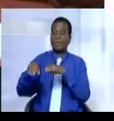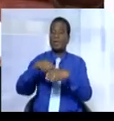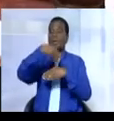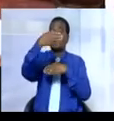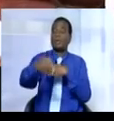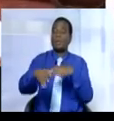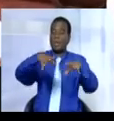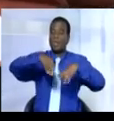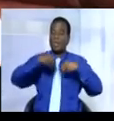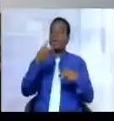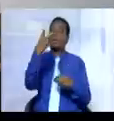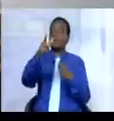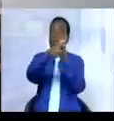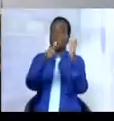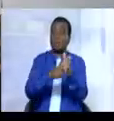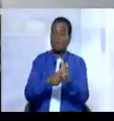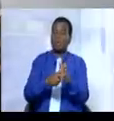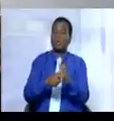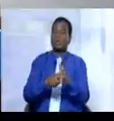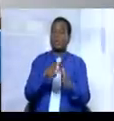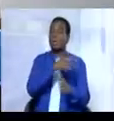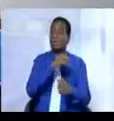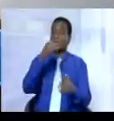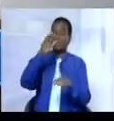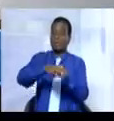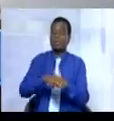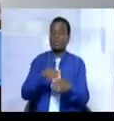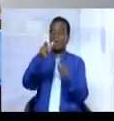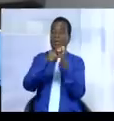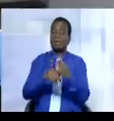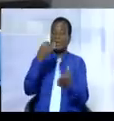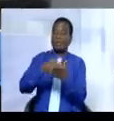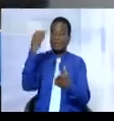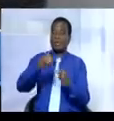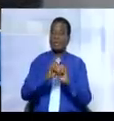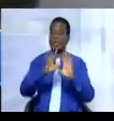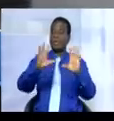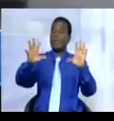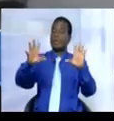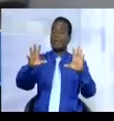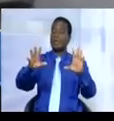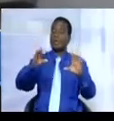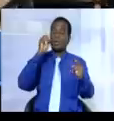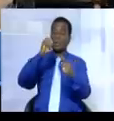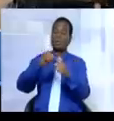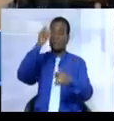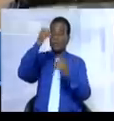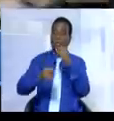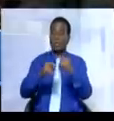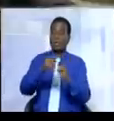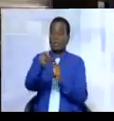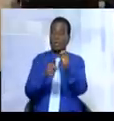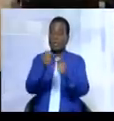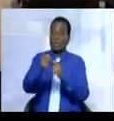à l'adoption de 2 lois organiques portant loi des finances et code de transparence. L'objectif final est de définir des politiques